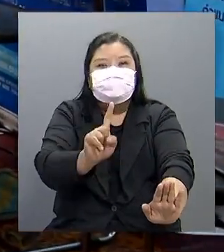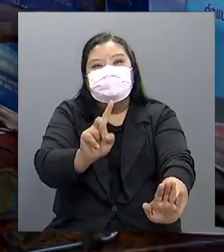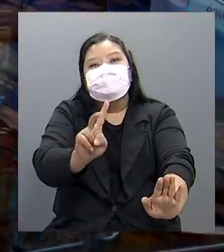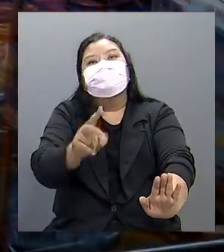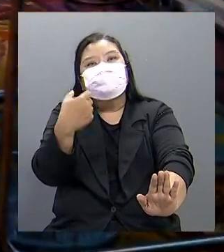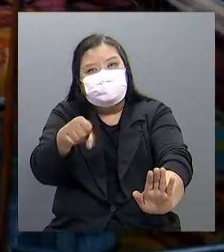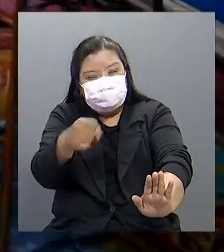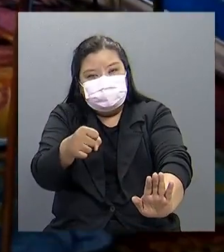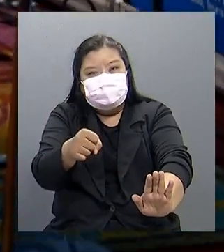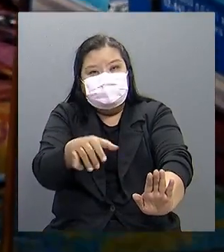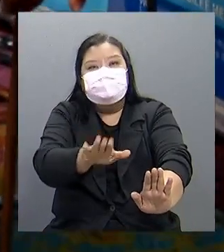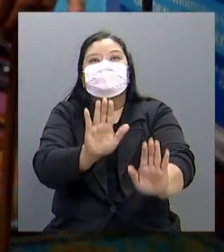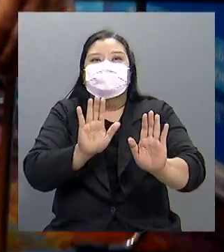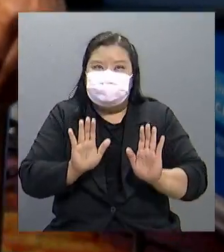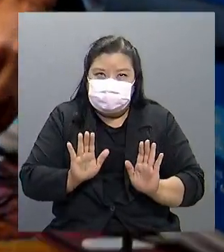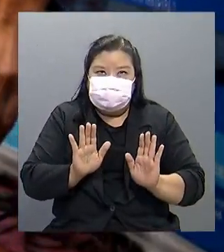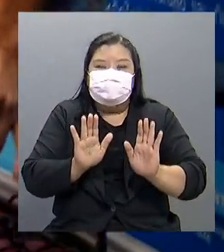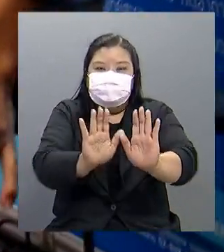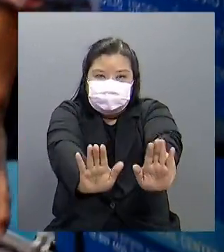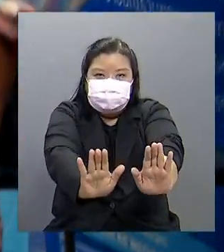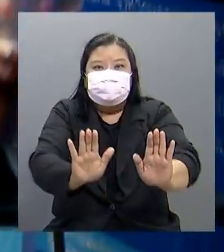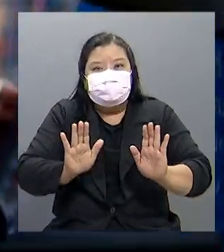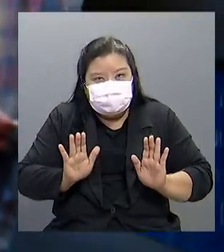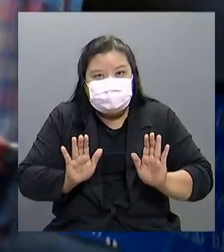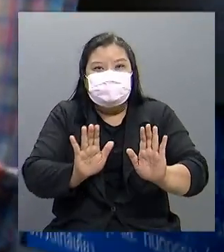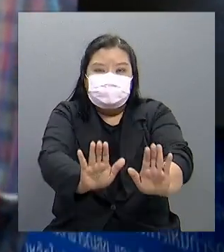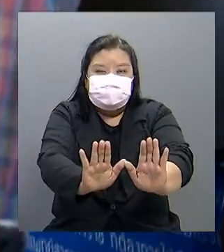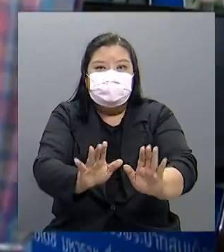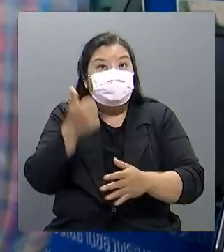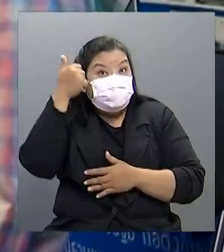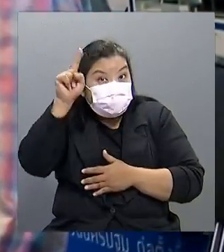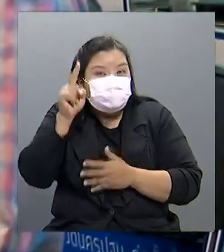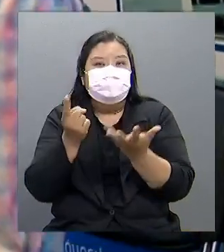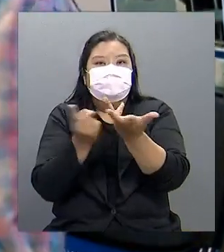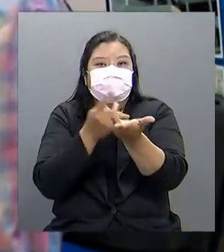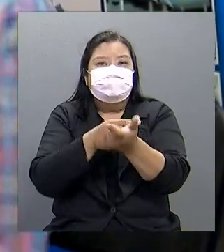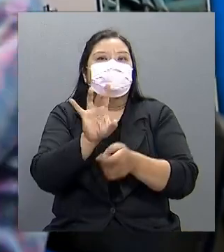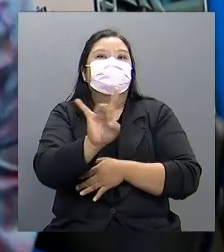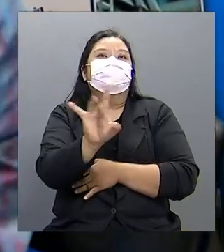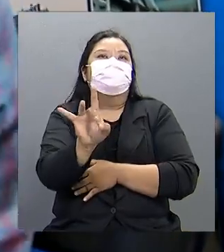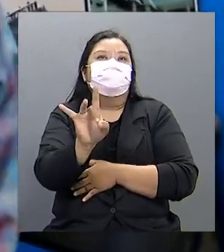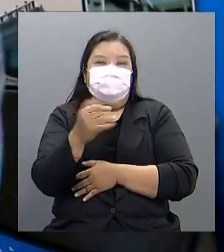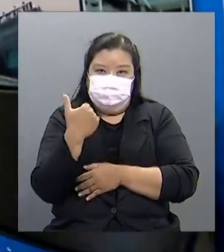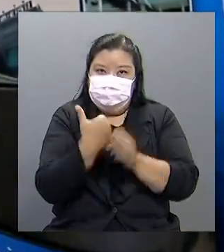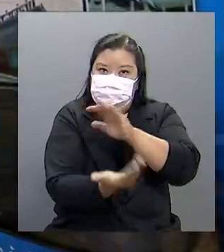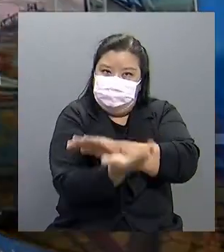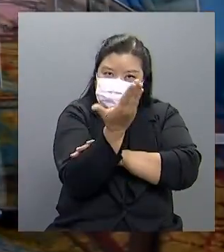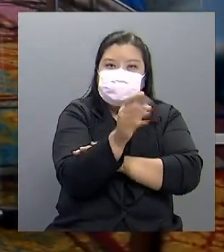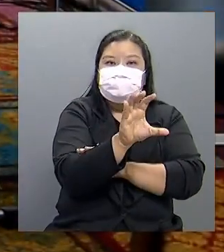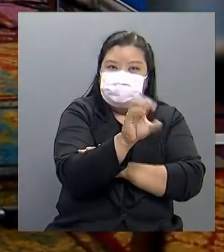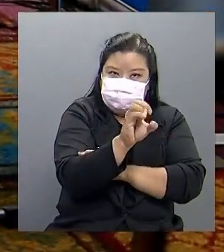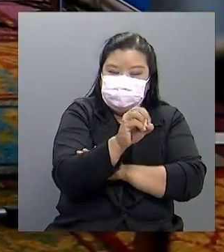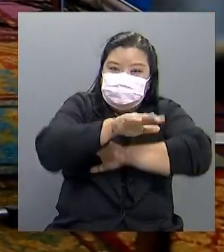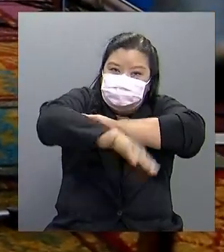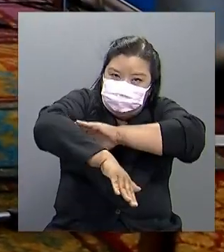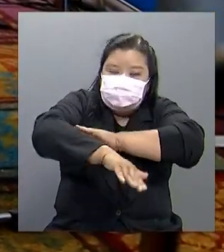ง นะครับทำอย่างเงี้ยวันนึงประมาณ100ครั้งก็อาจจะแบ่งก็ได้ฮะเช้า50เย็น50 ก็คือเรานั่งเหยียดเข่